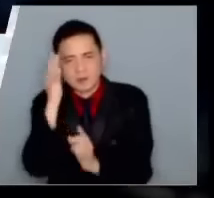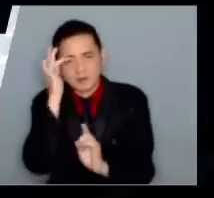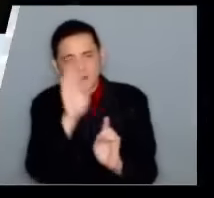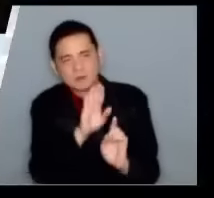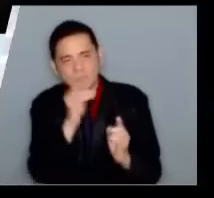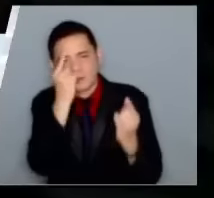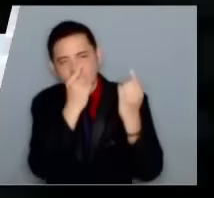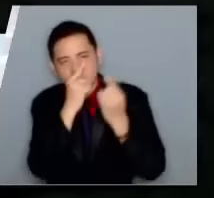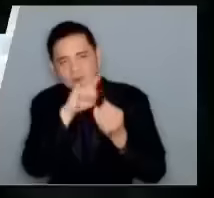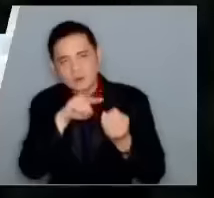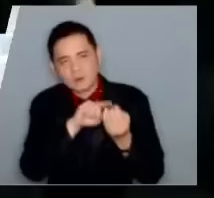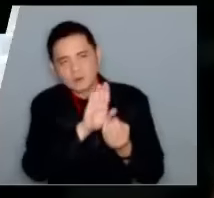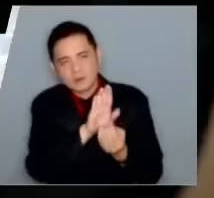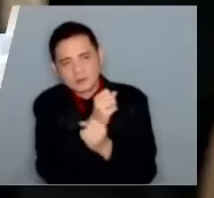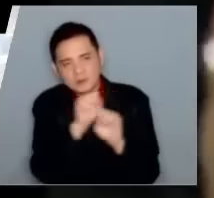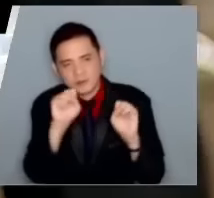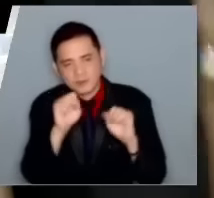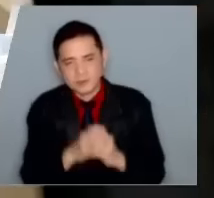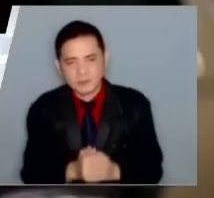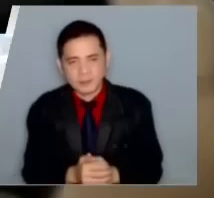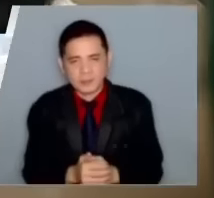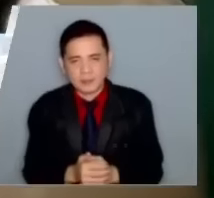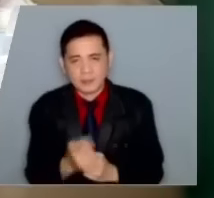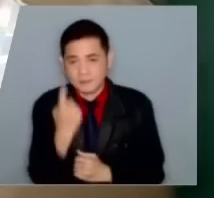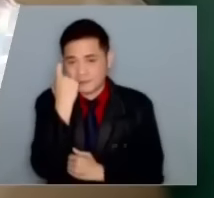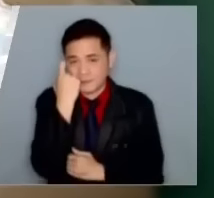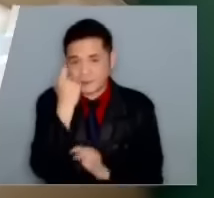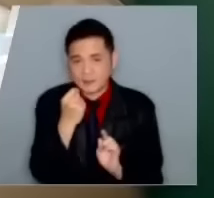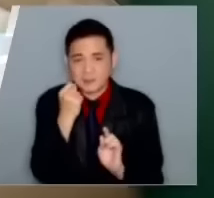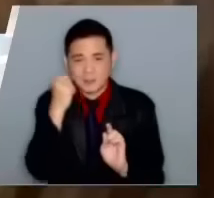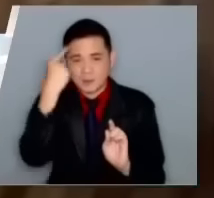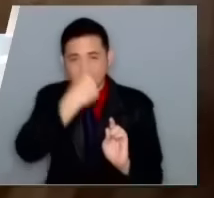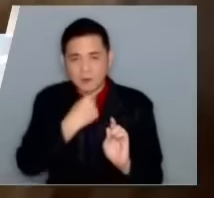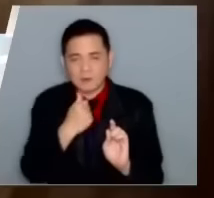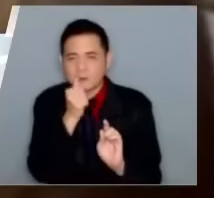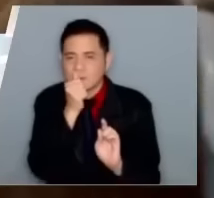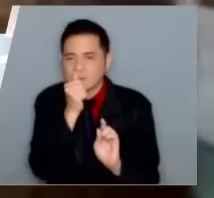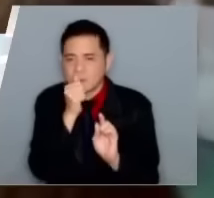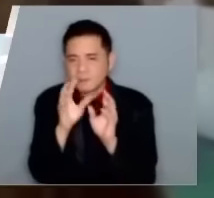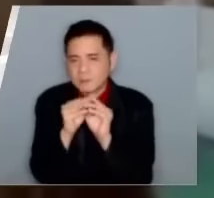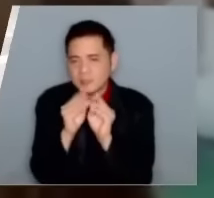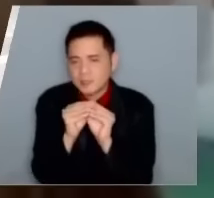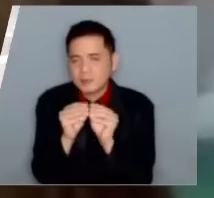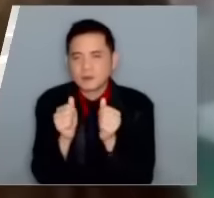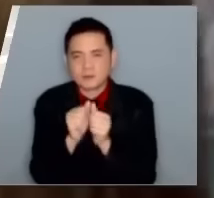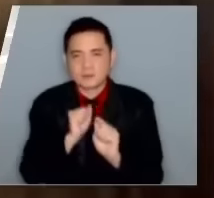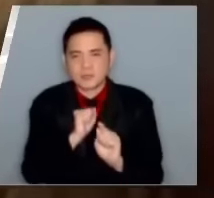seguridad. Kasunod po yan ang pagsasalita ni Guo sa executive session kasama ang mga senador.